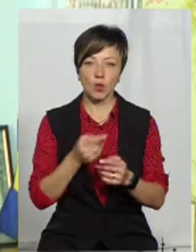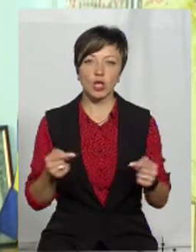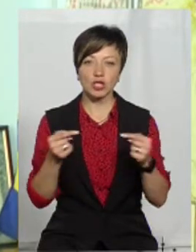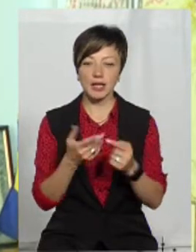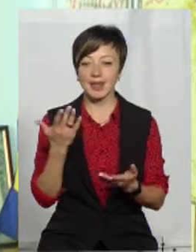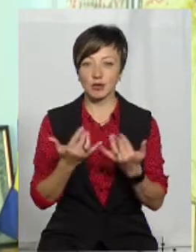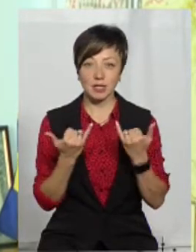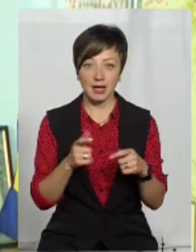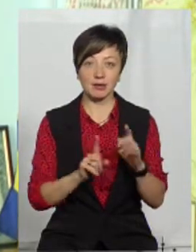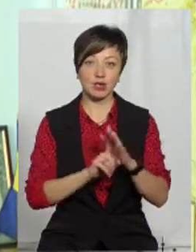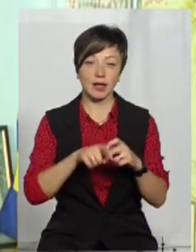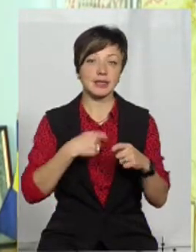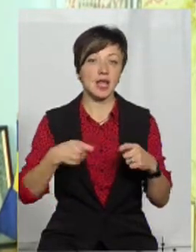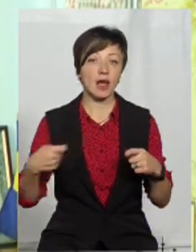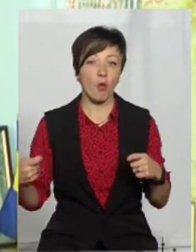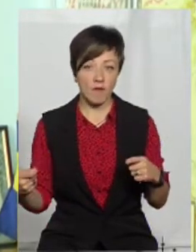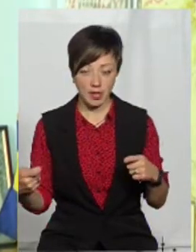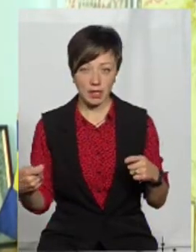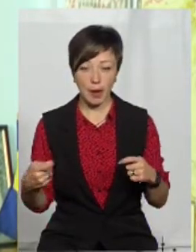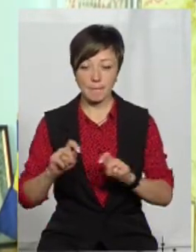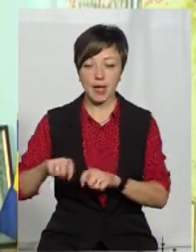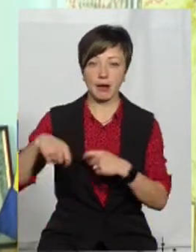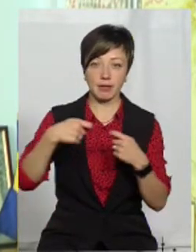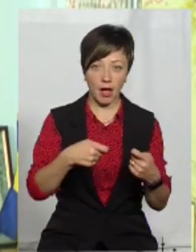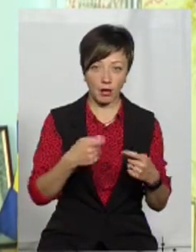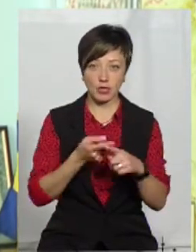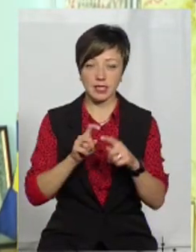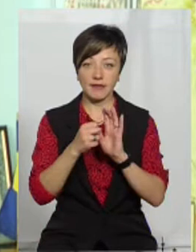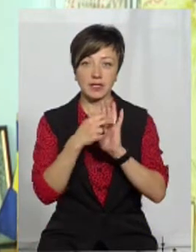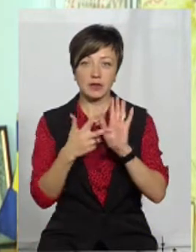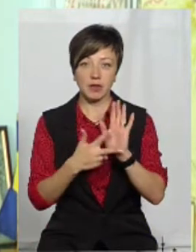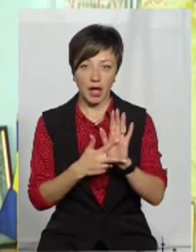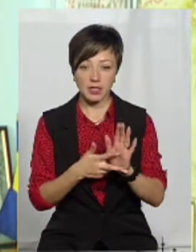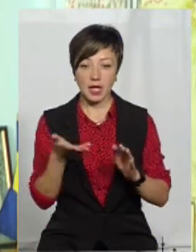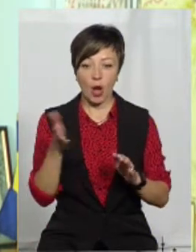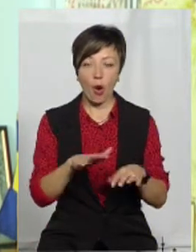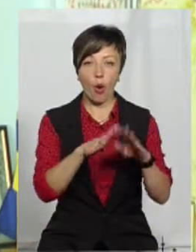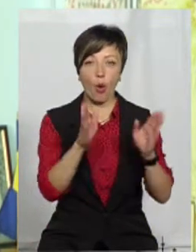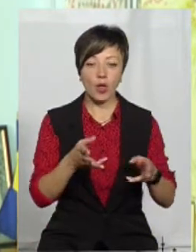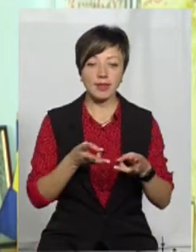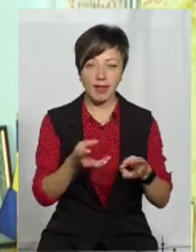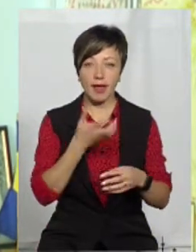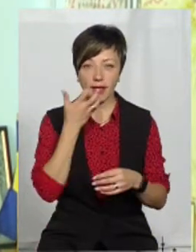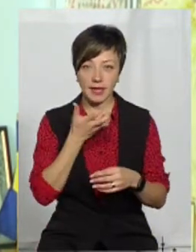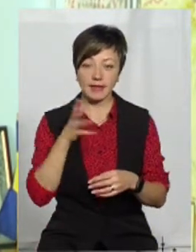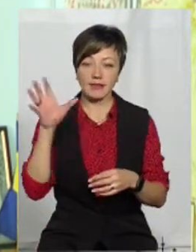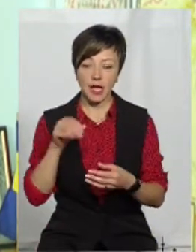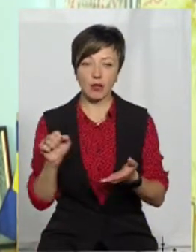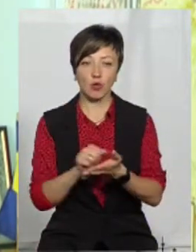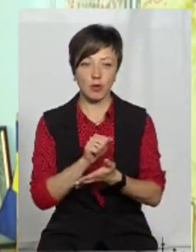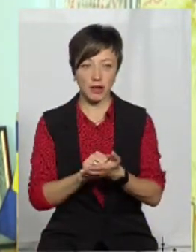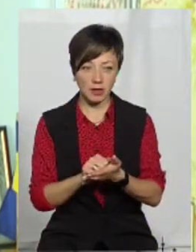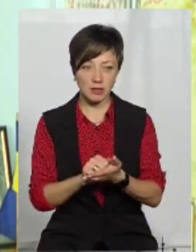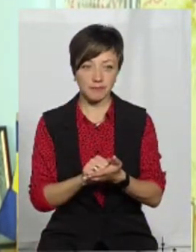Якщо вона зараз почне затягувати передачу, а це 18 котелень, і дійсно вся